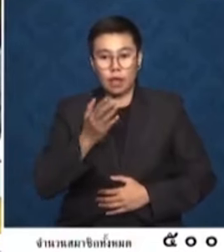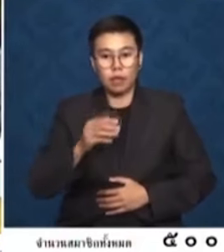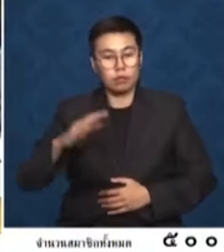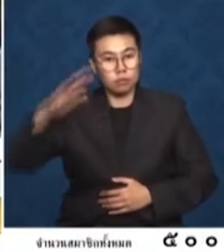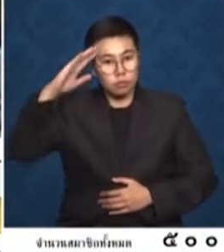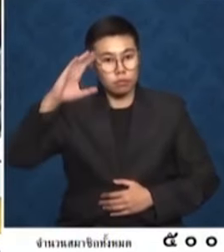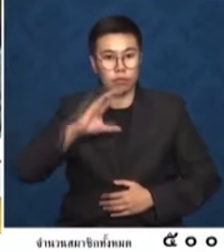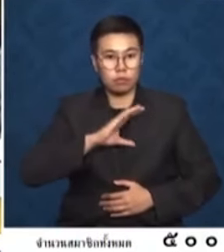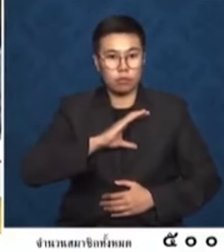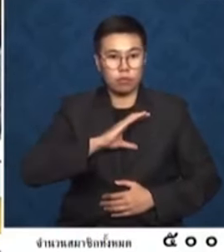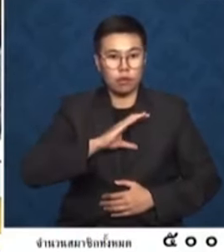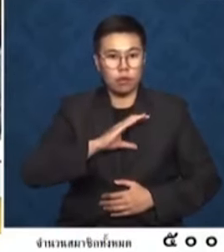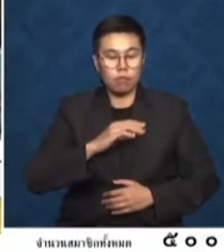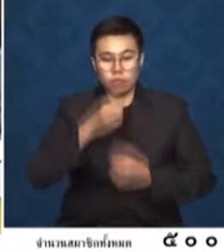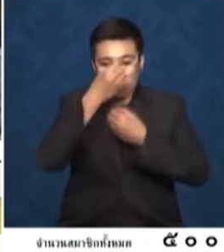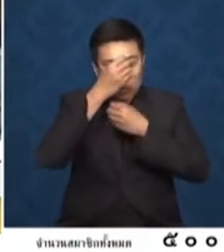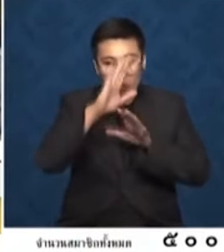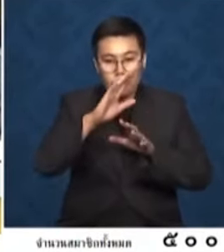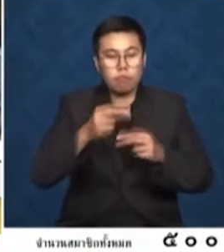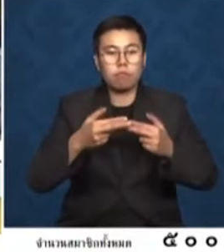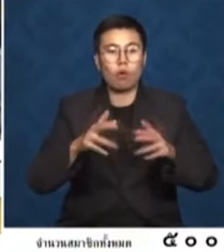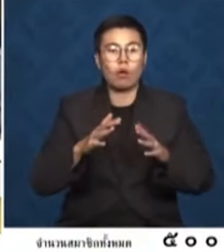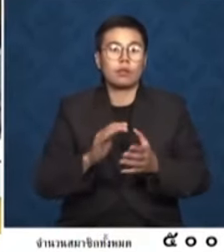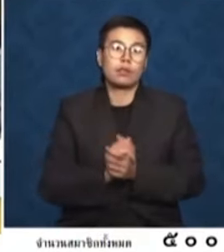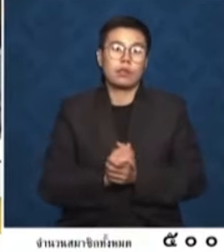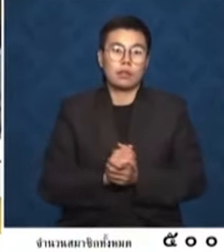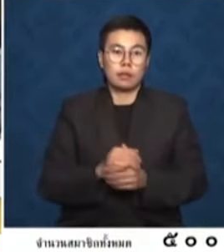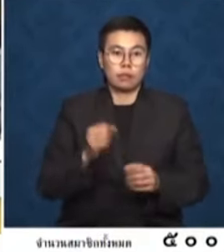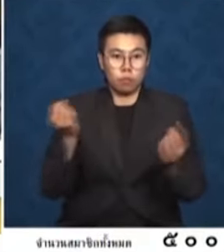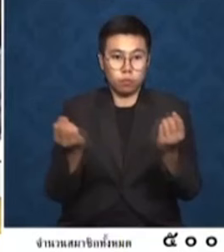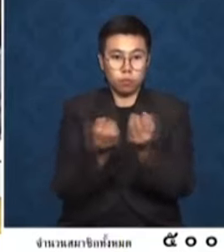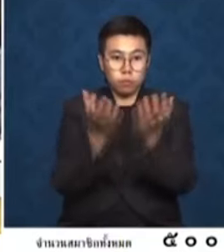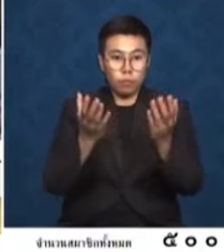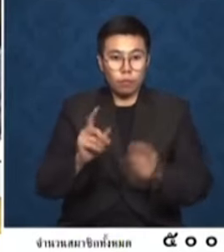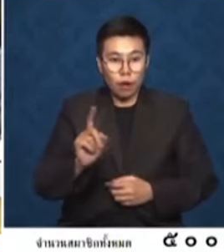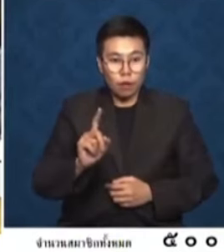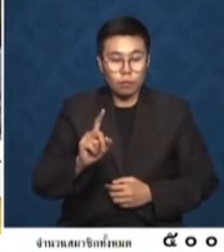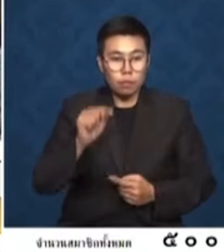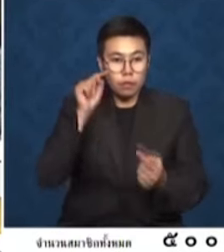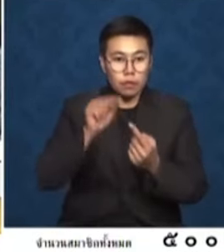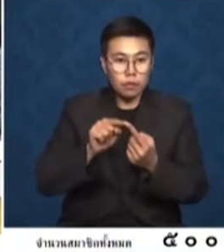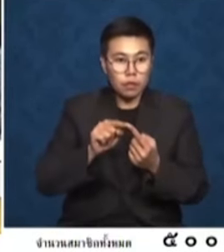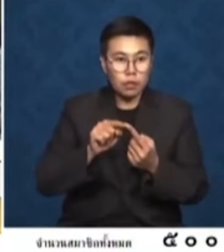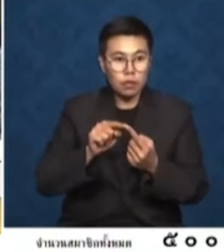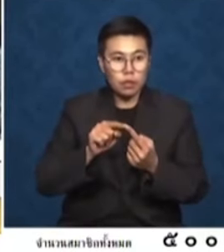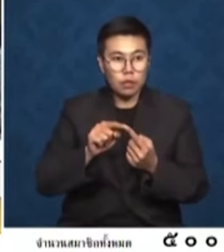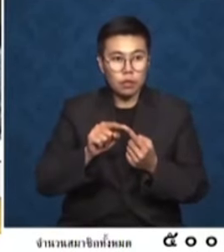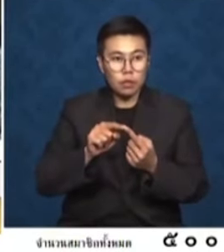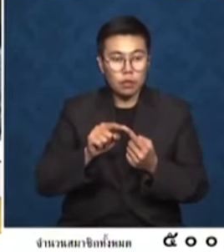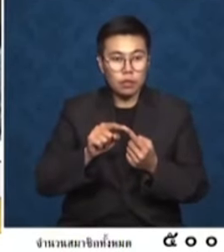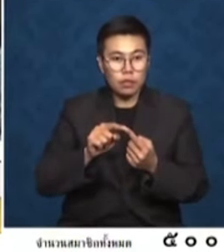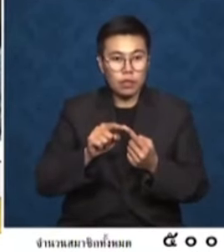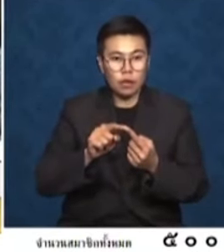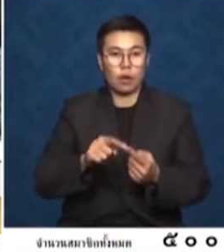ที่ปล่อยป่อปะละเเลยแล้วเนี่ยมันจะส่งผลไปยังสิ่งที่เรา